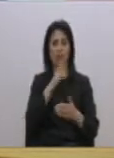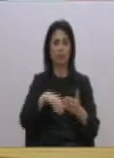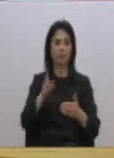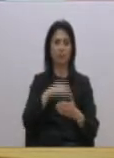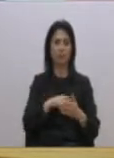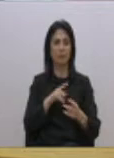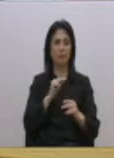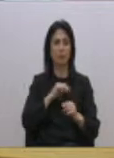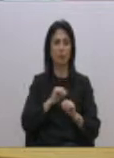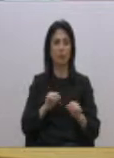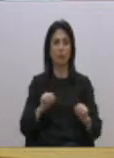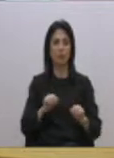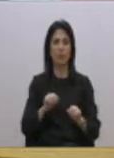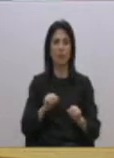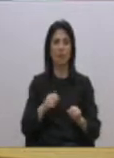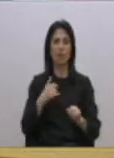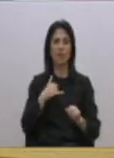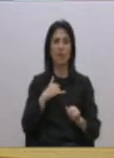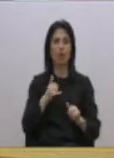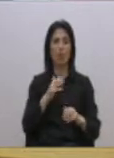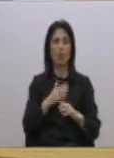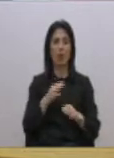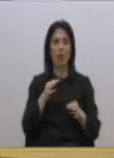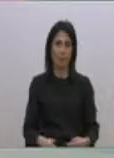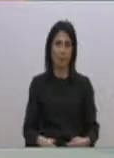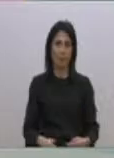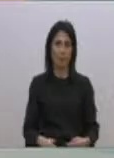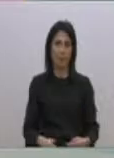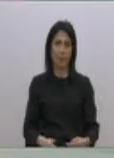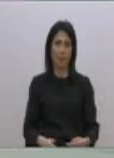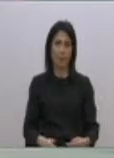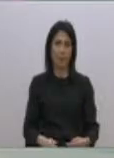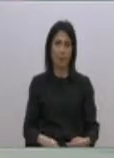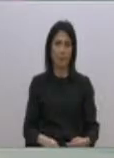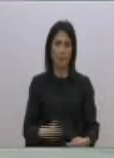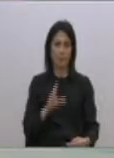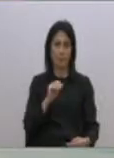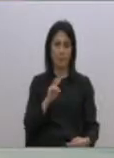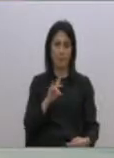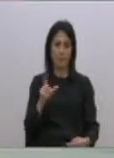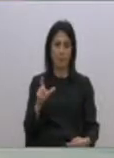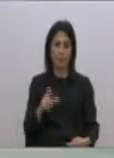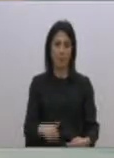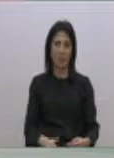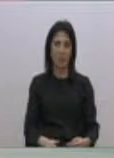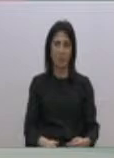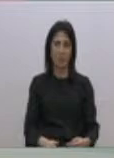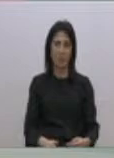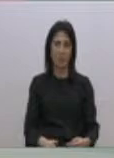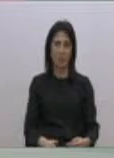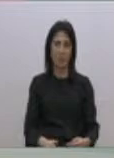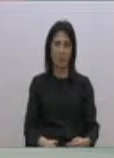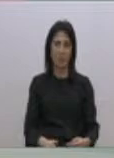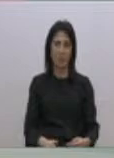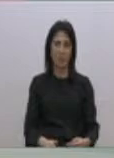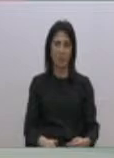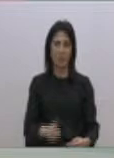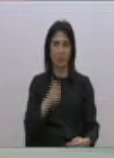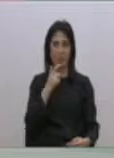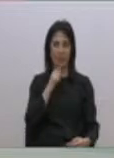ariți proporția, am și orice dat suli. Madlopt. Avocare hatuna samrezi. Madlopt,